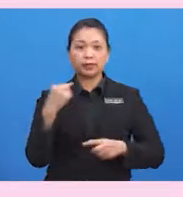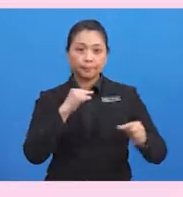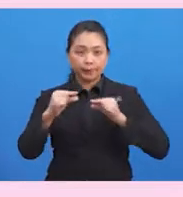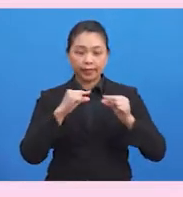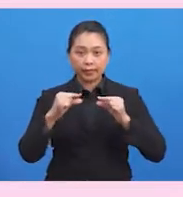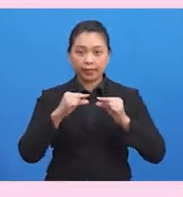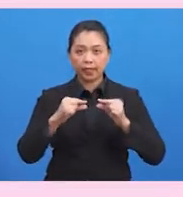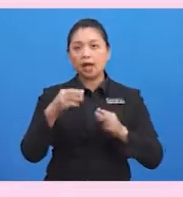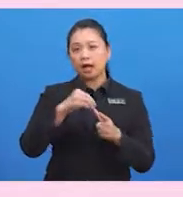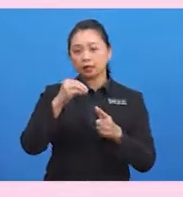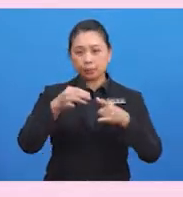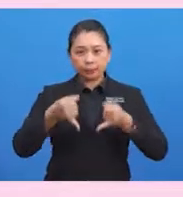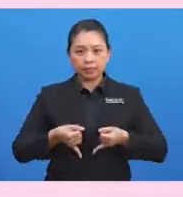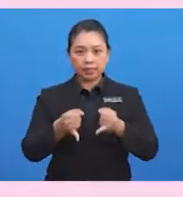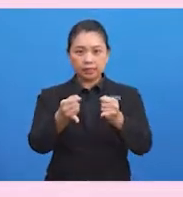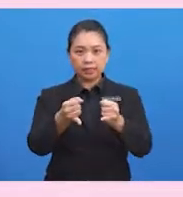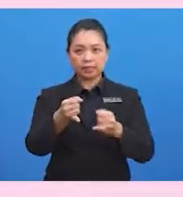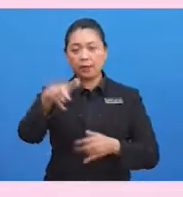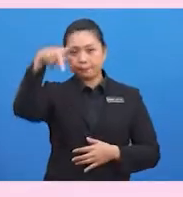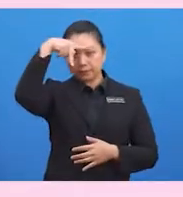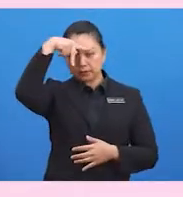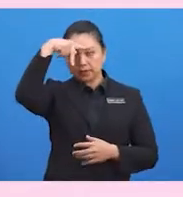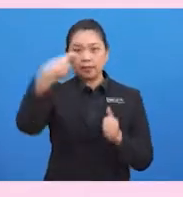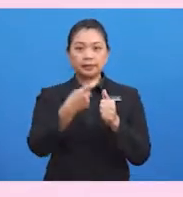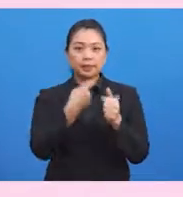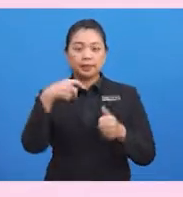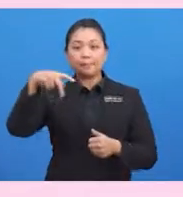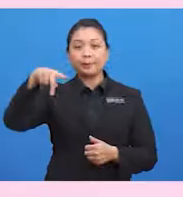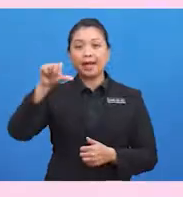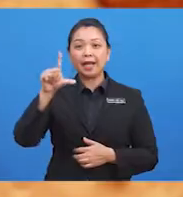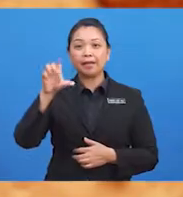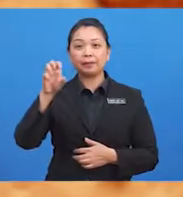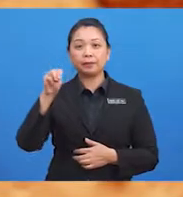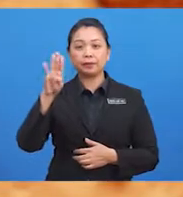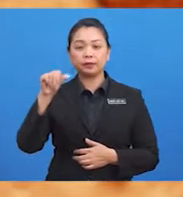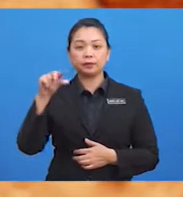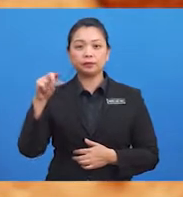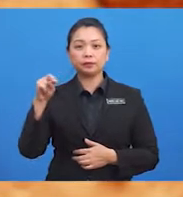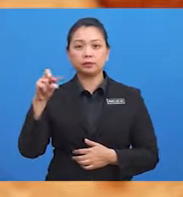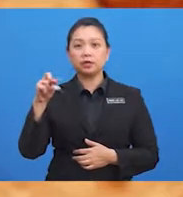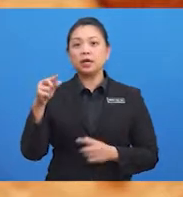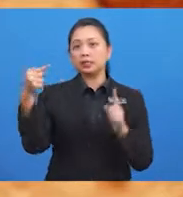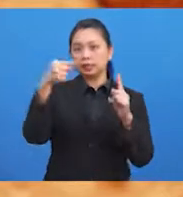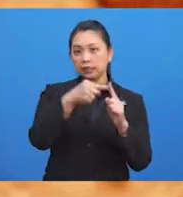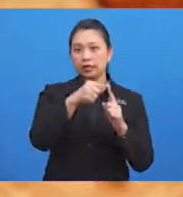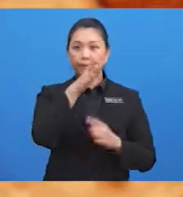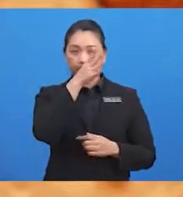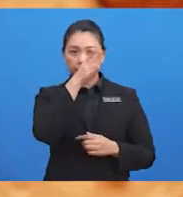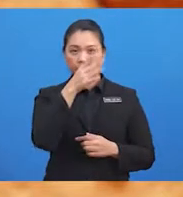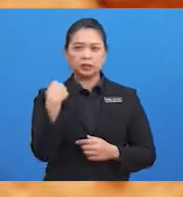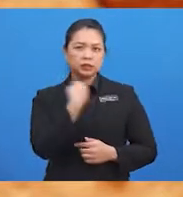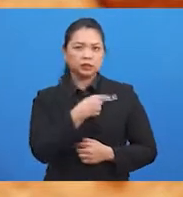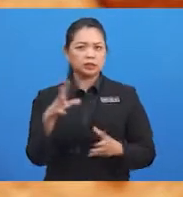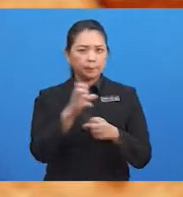ataupun jalanan Parameswara dari Palembang ke mana Ke disini kita dapat melihat Bagaimana